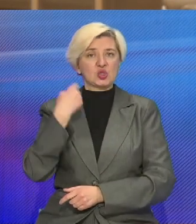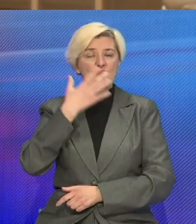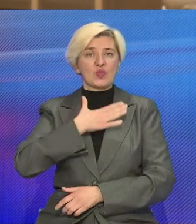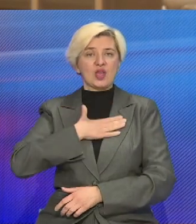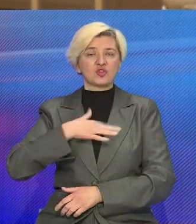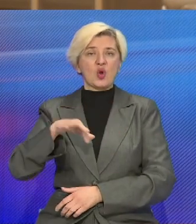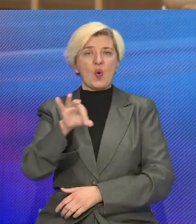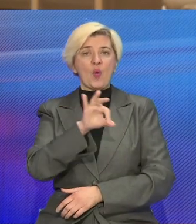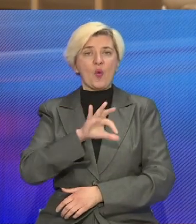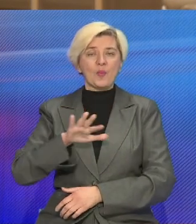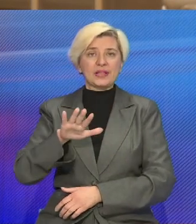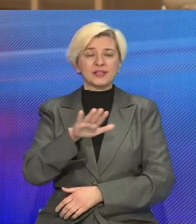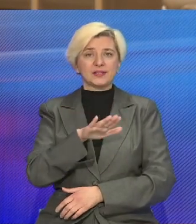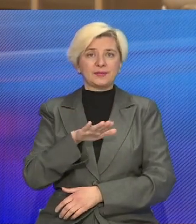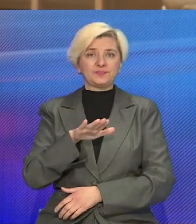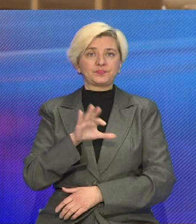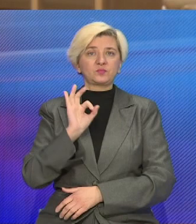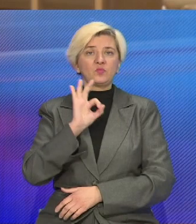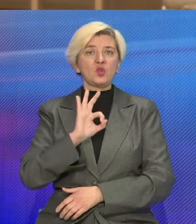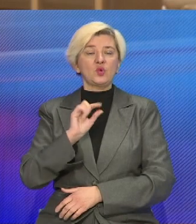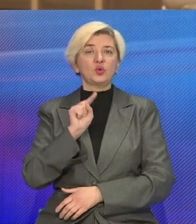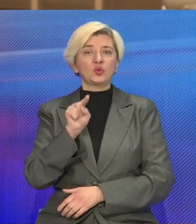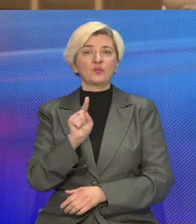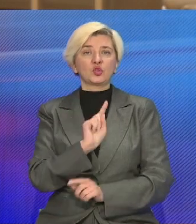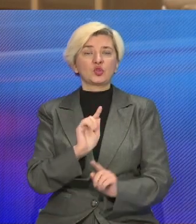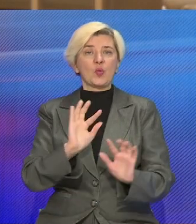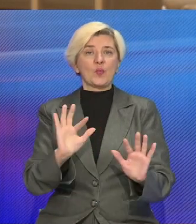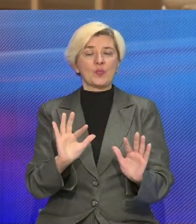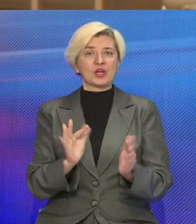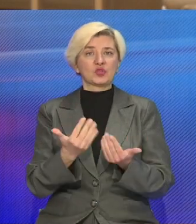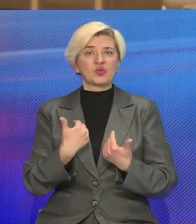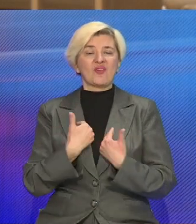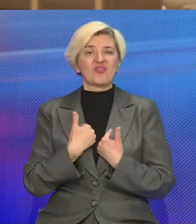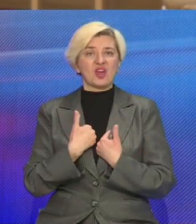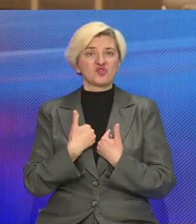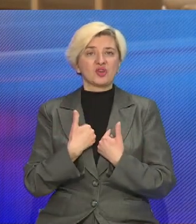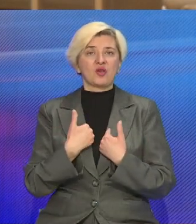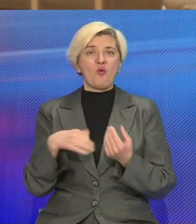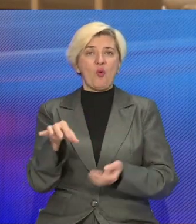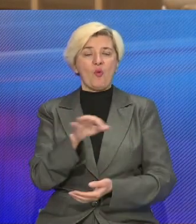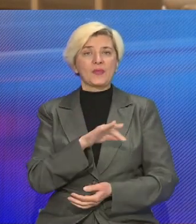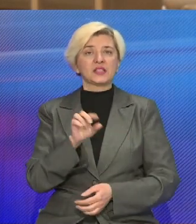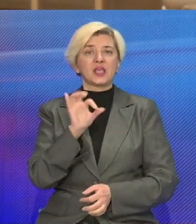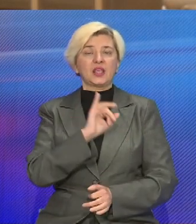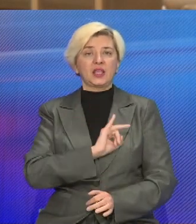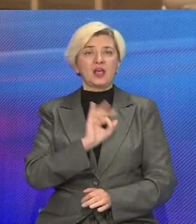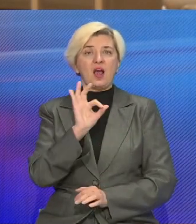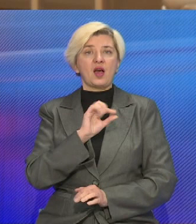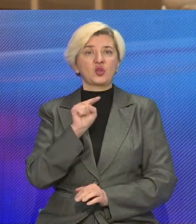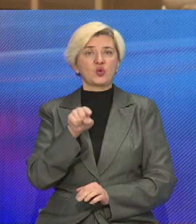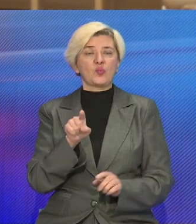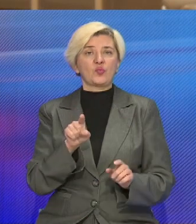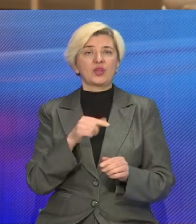области, о том, что происходит в нашей области, и о том, о